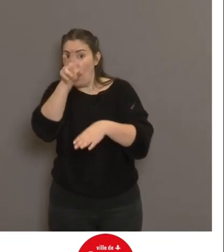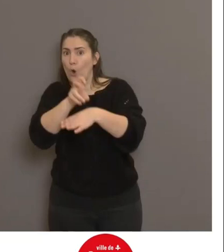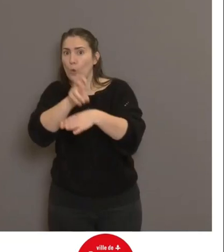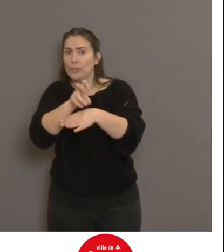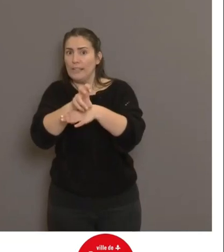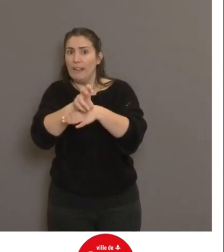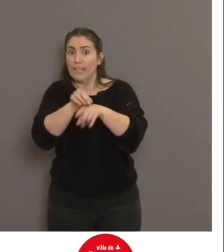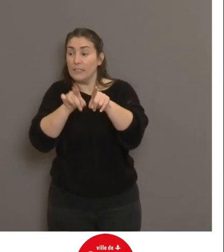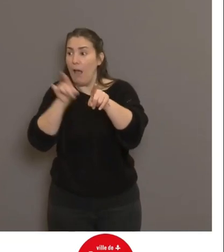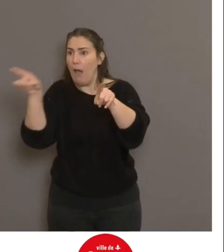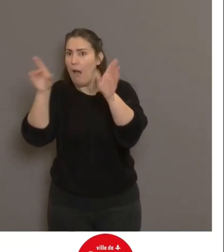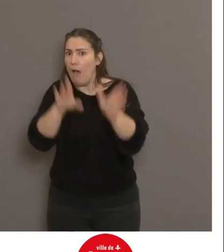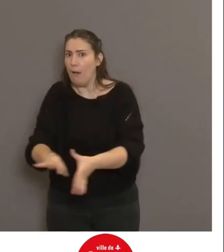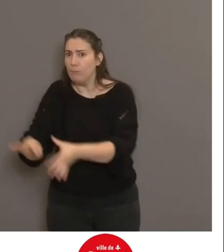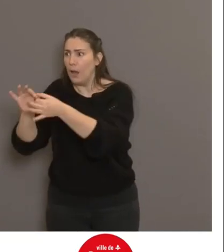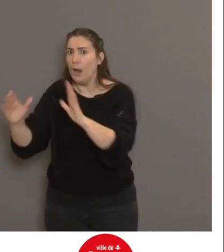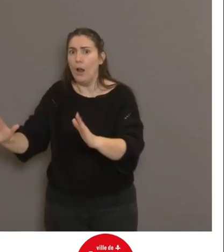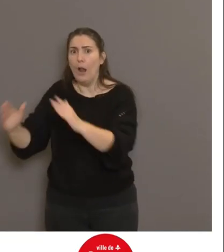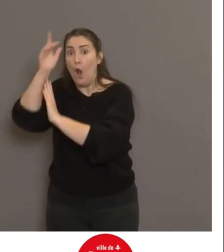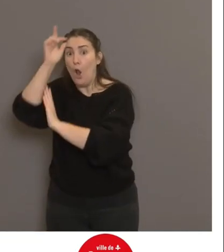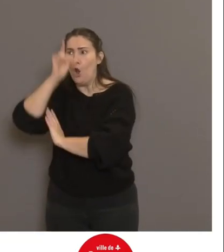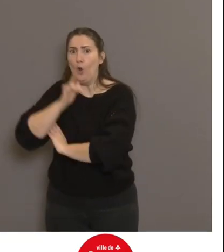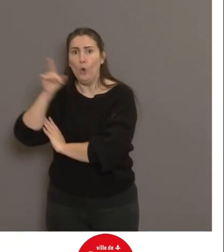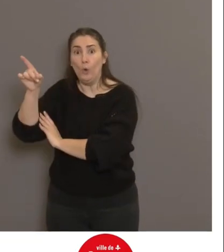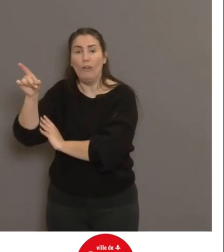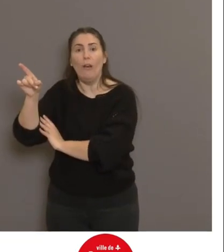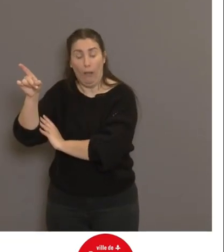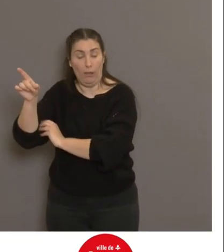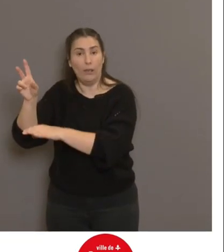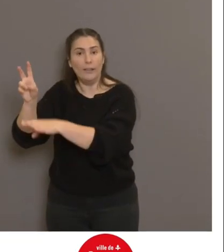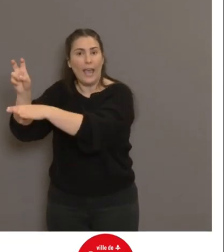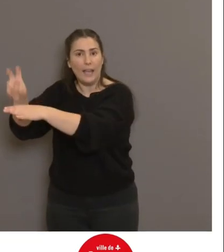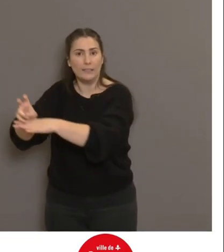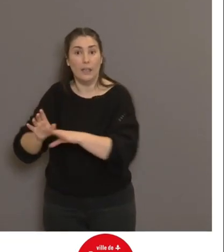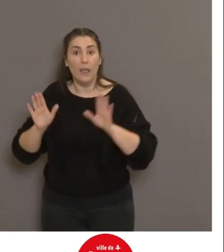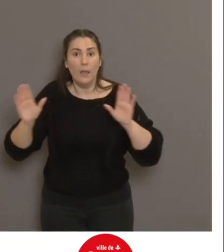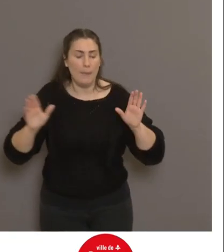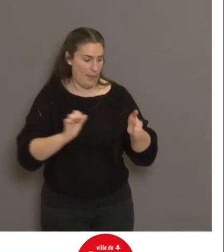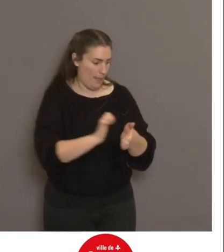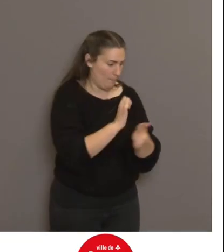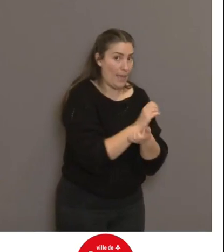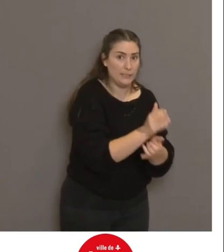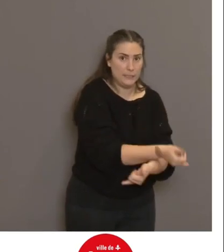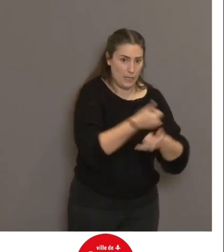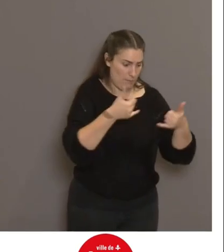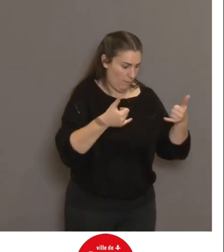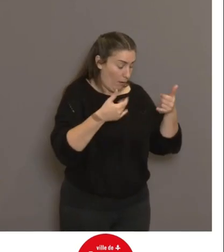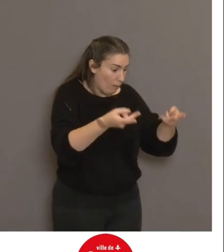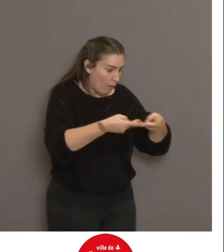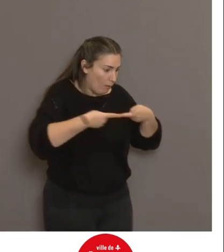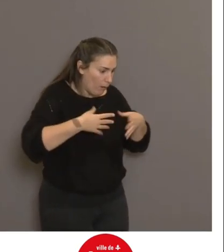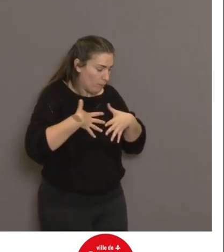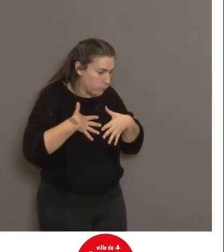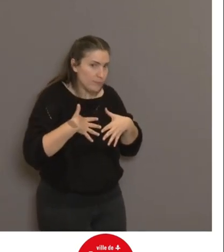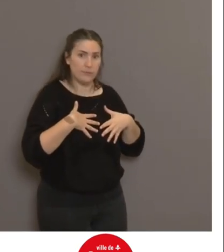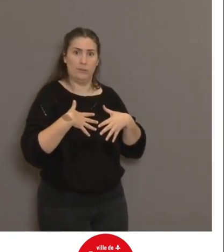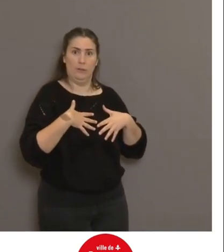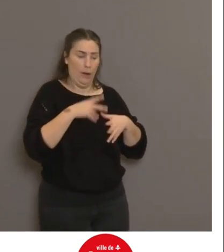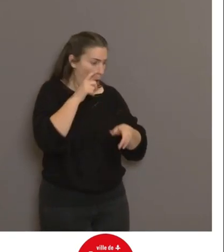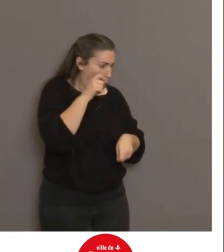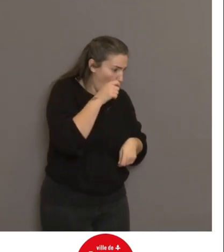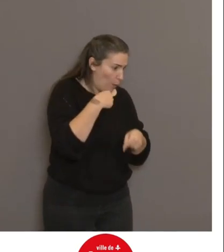Louvre. Cependant, de récents articles de presse dévoilant une enquête en cours interrogent sur